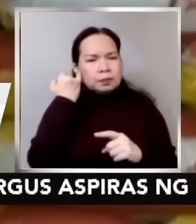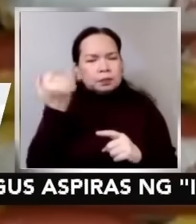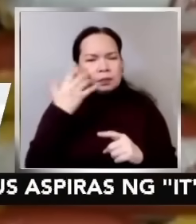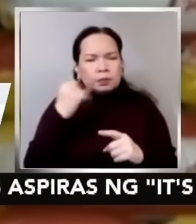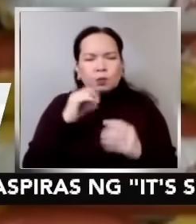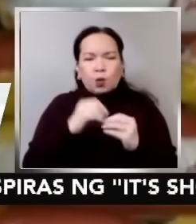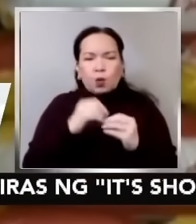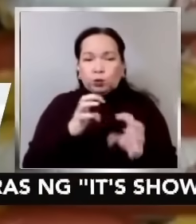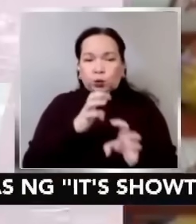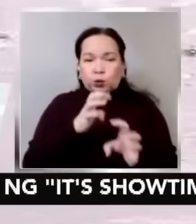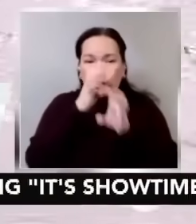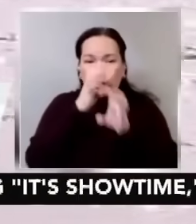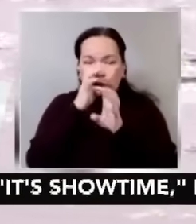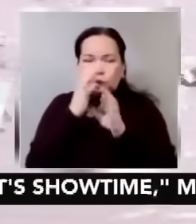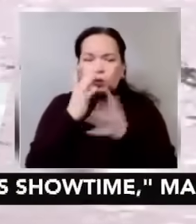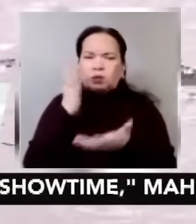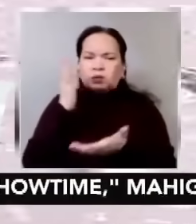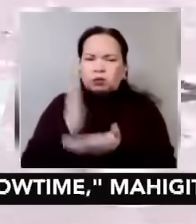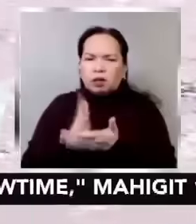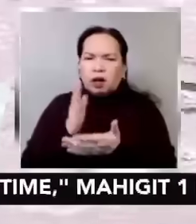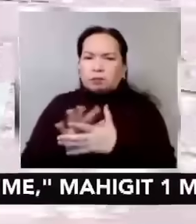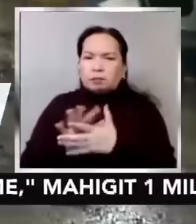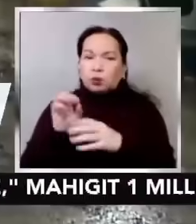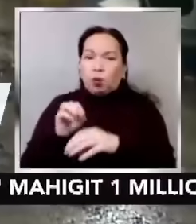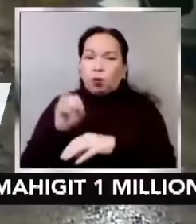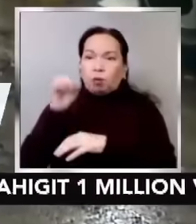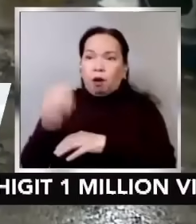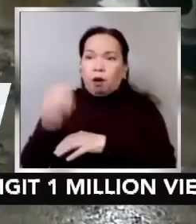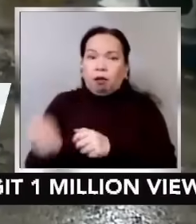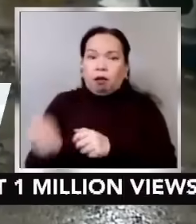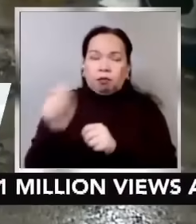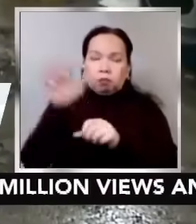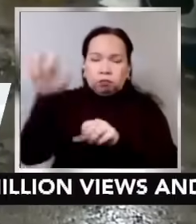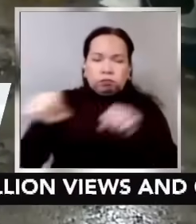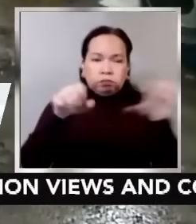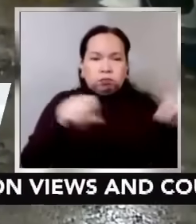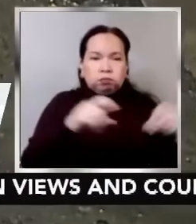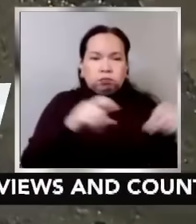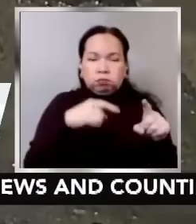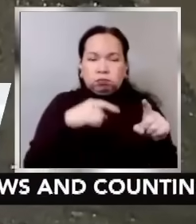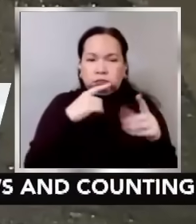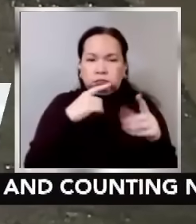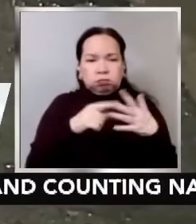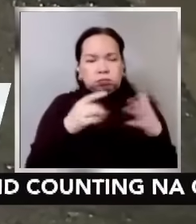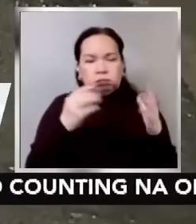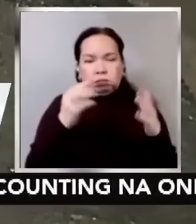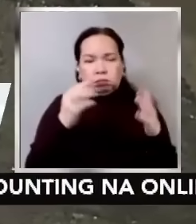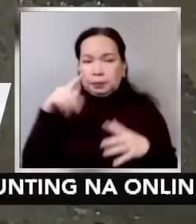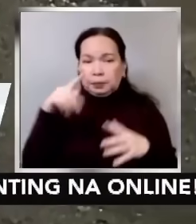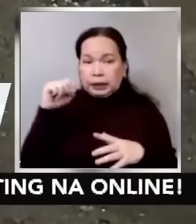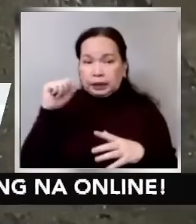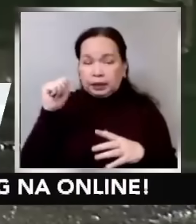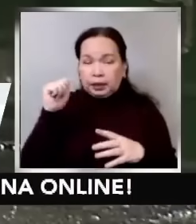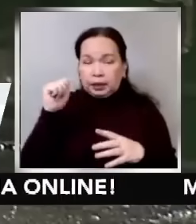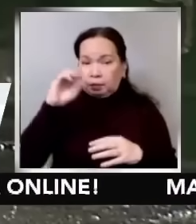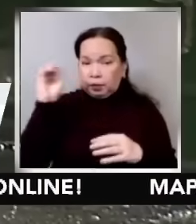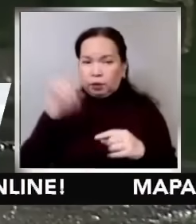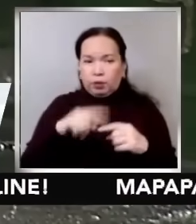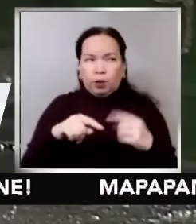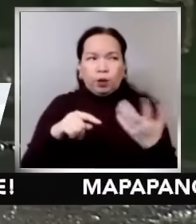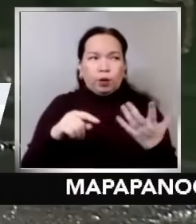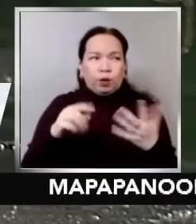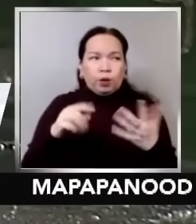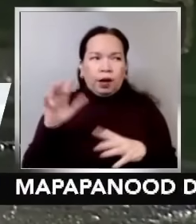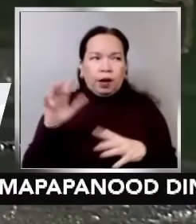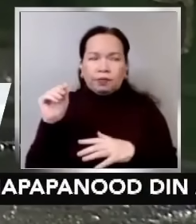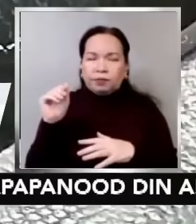ang overfishing. Sa datos ng Philippine Statistics Authority, buwaba ng mahigit 11% ang fish production ng bansa sa second quarter